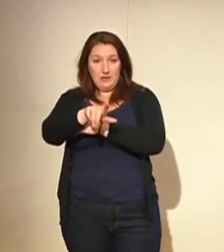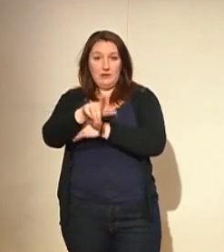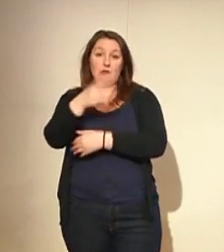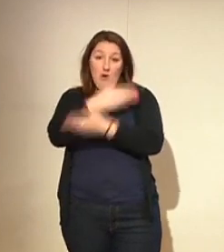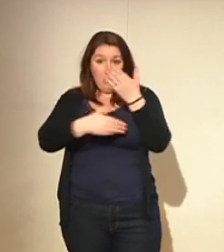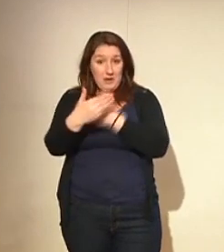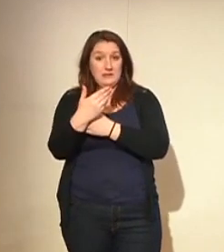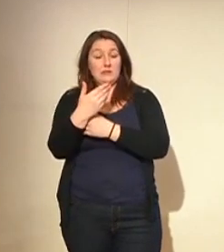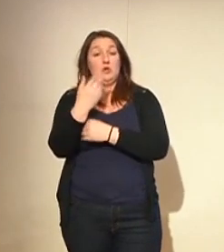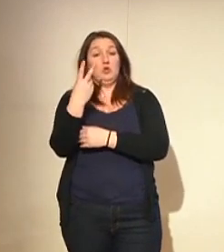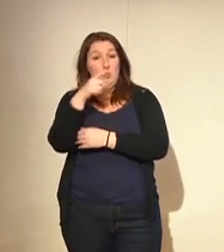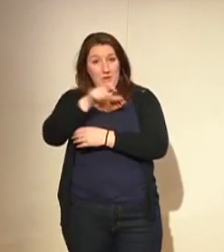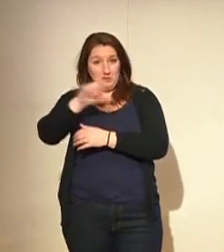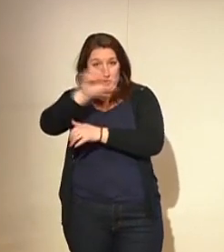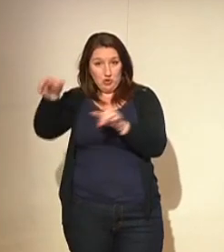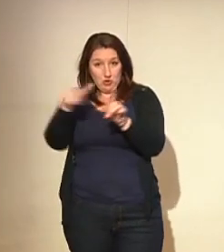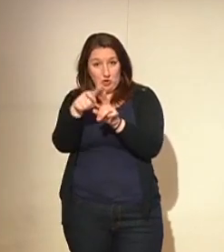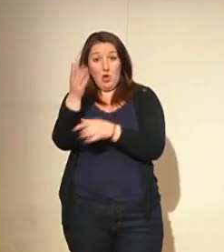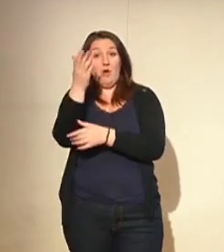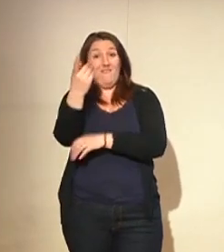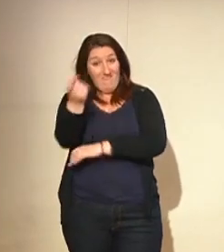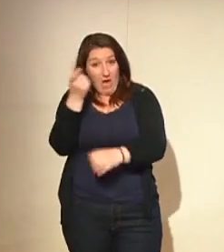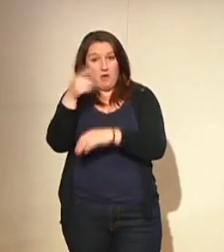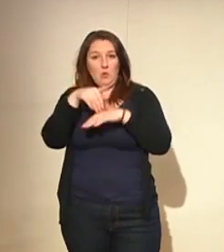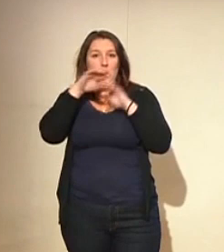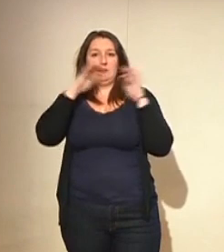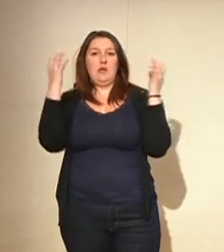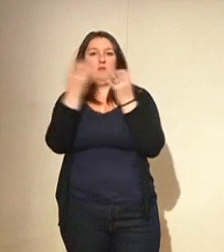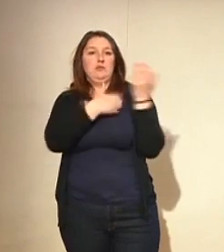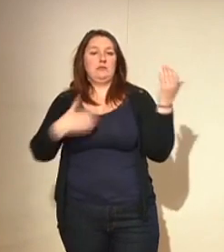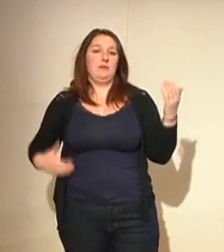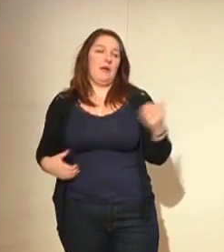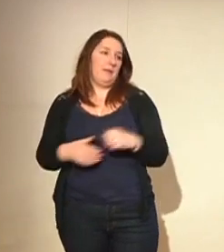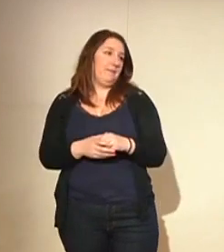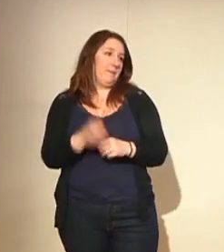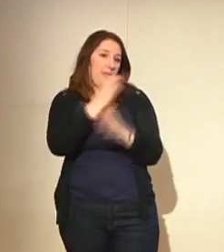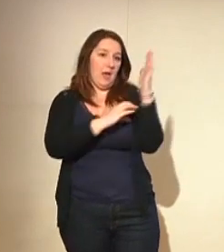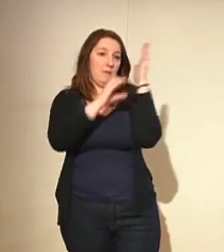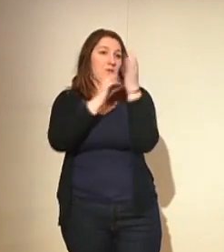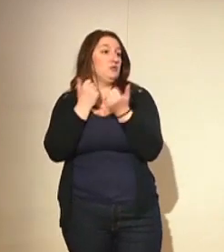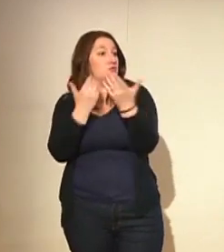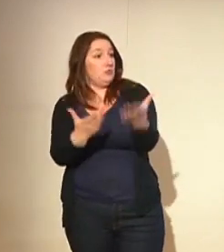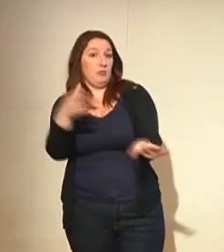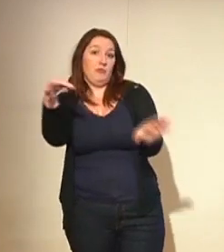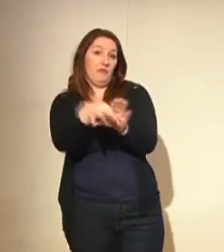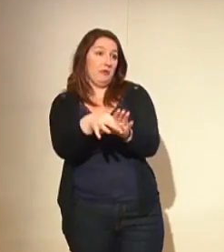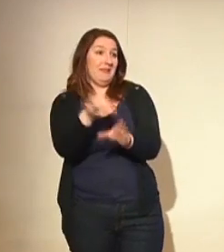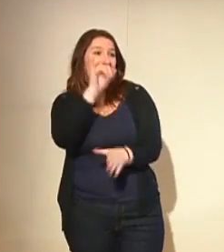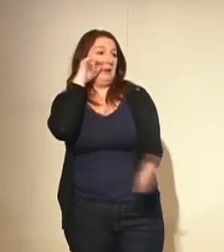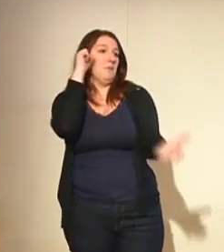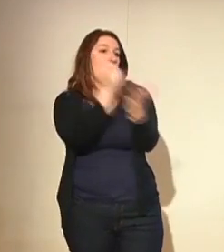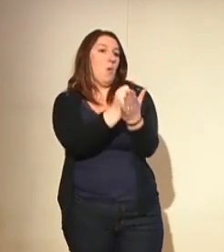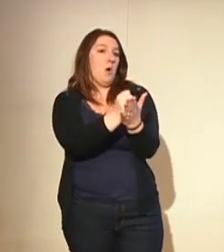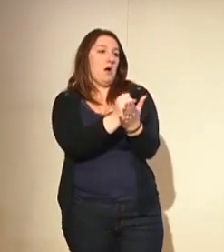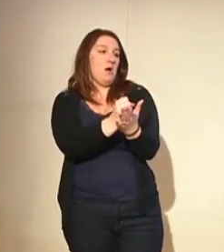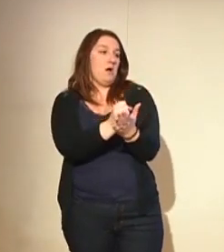censeurs issus du conseil municipal je soumets cet amendement au vote qui est